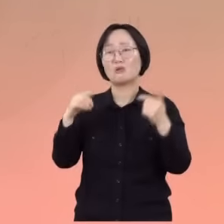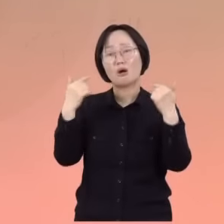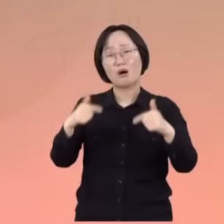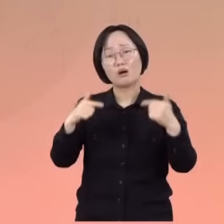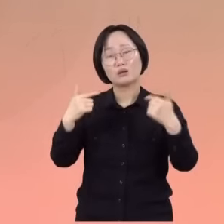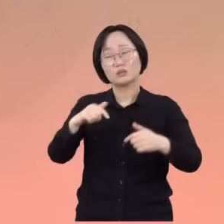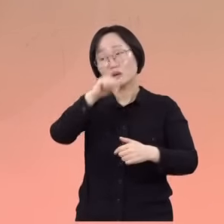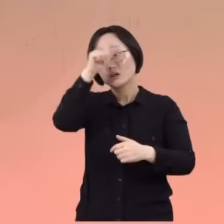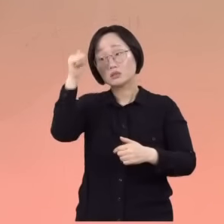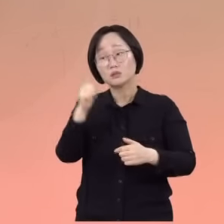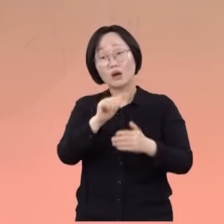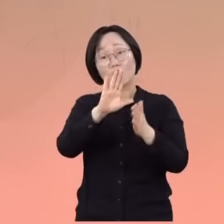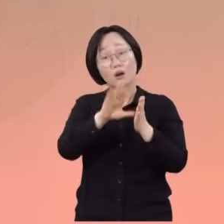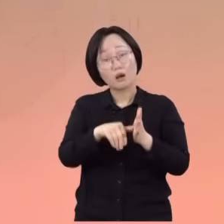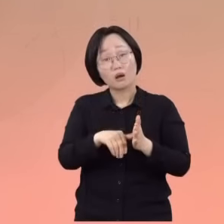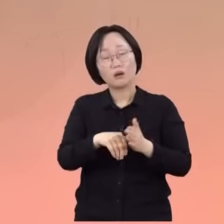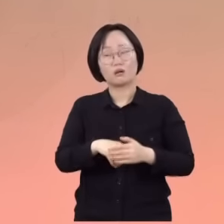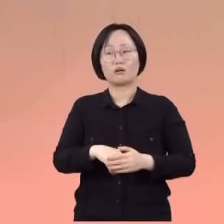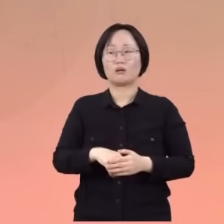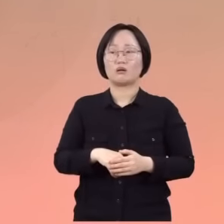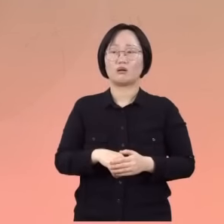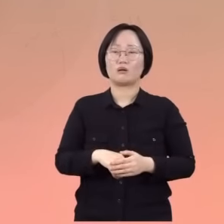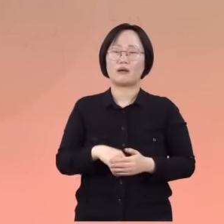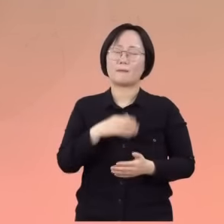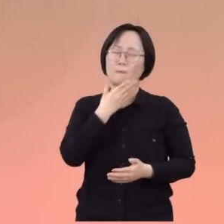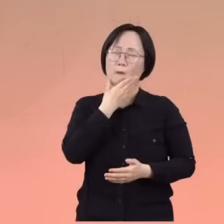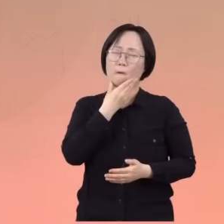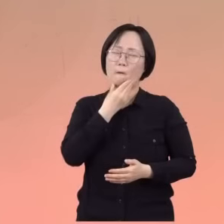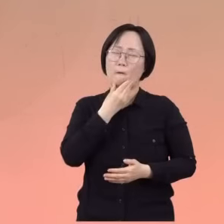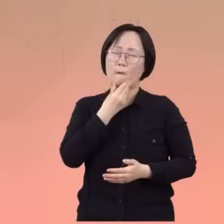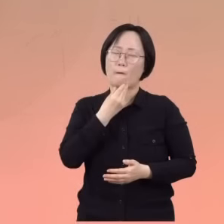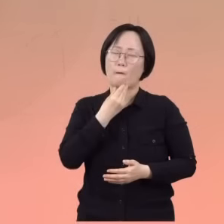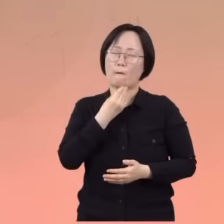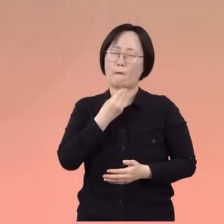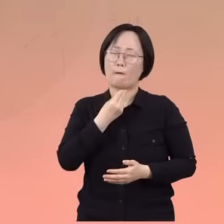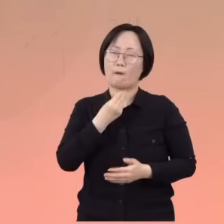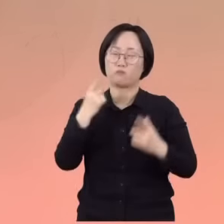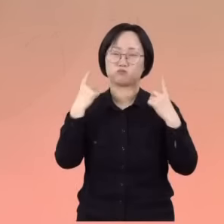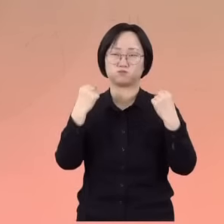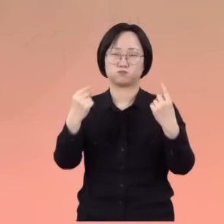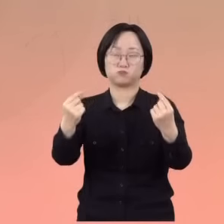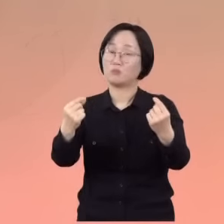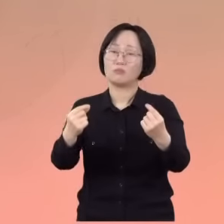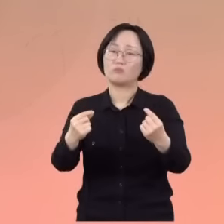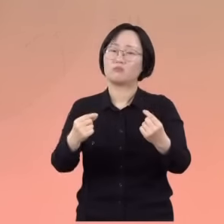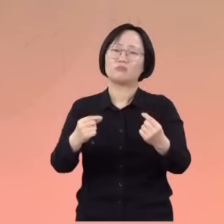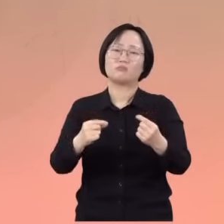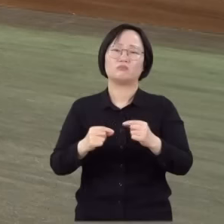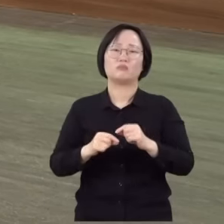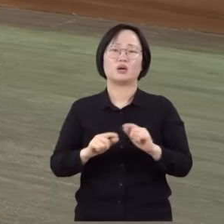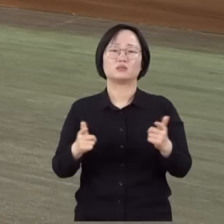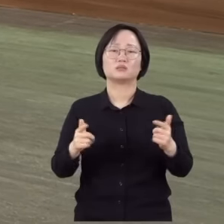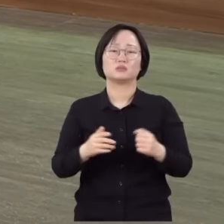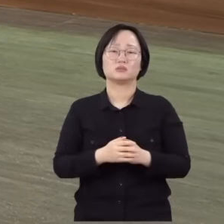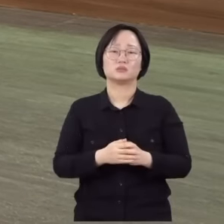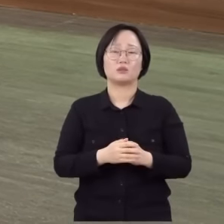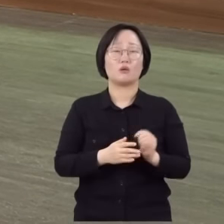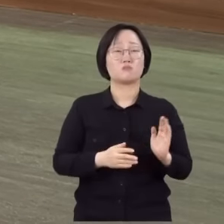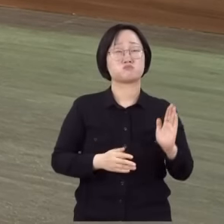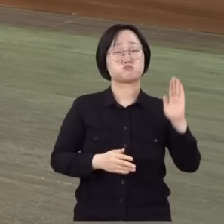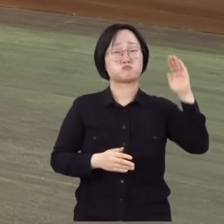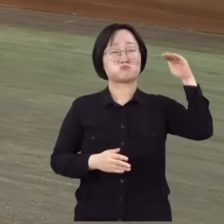오르막길도 있고 내리막길도 있고 내리막길도 있고 오르막길도 있고